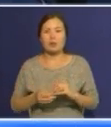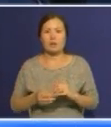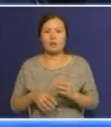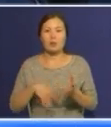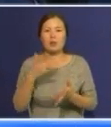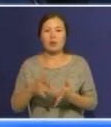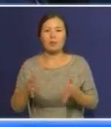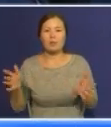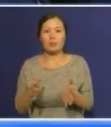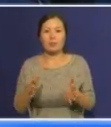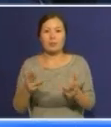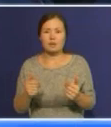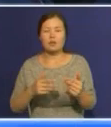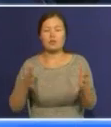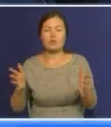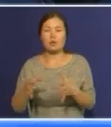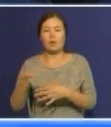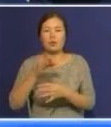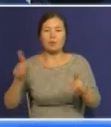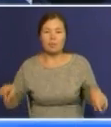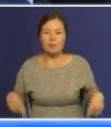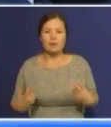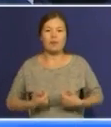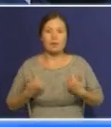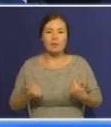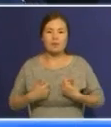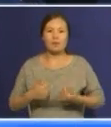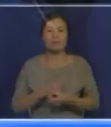тұрған қала, шекарада тұрған облыс жағдайын жақсартайық деп барлығын жасап жатырмыз әлі.